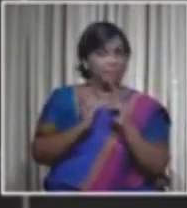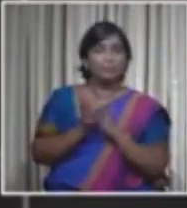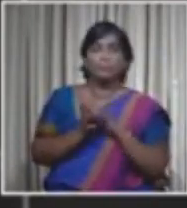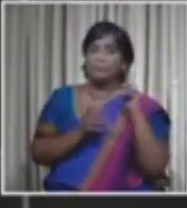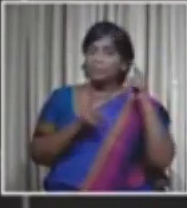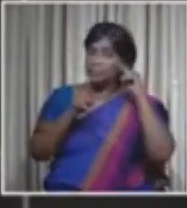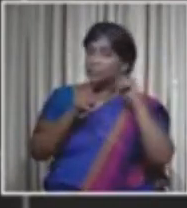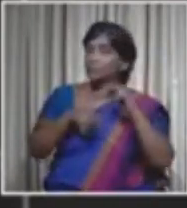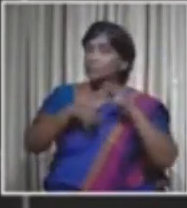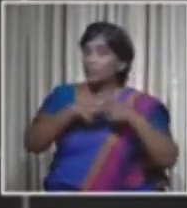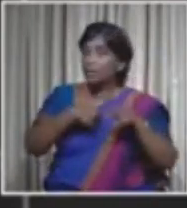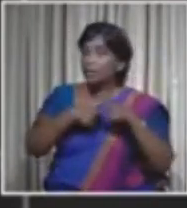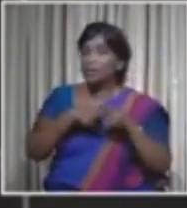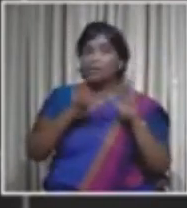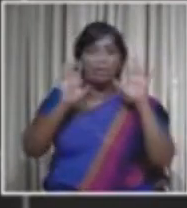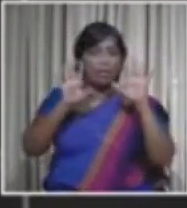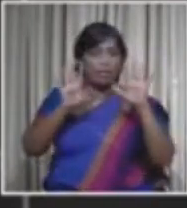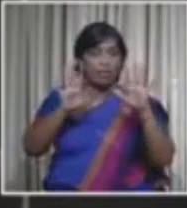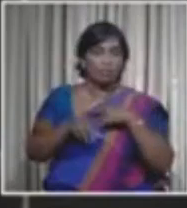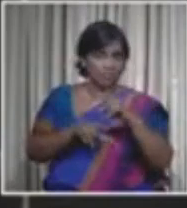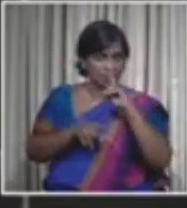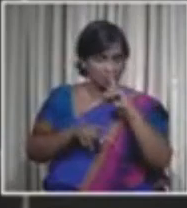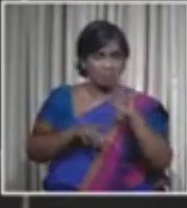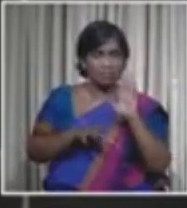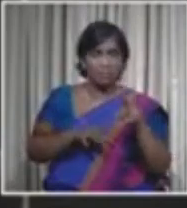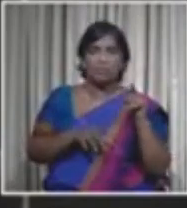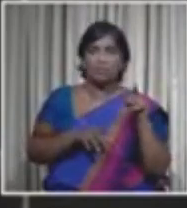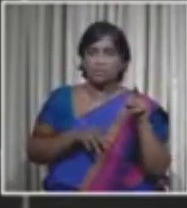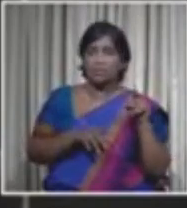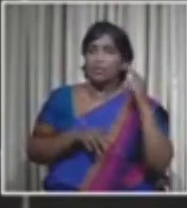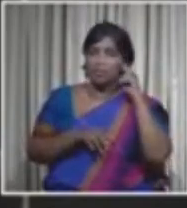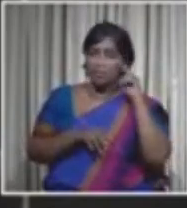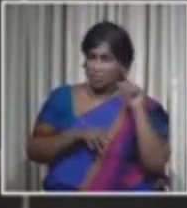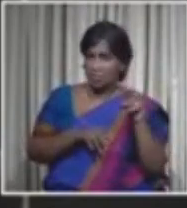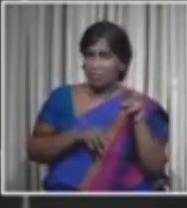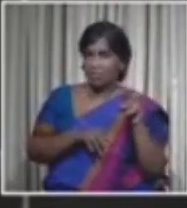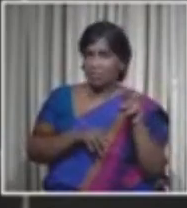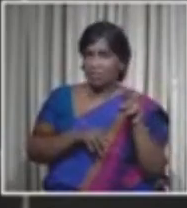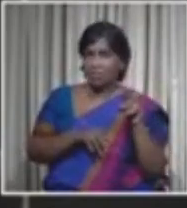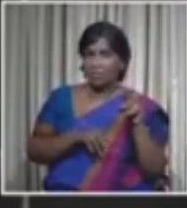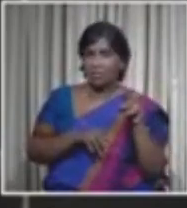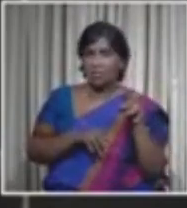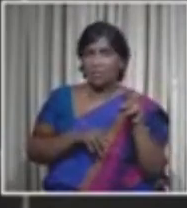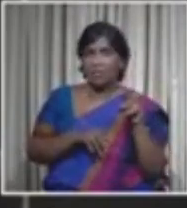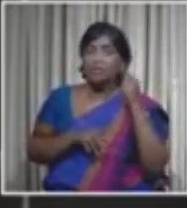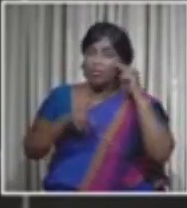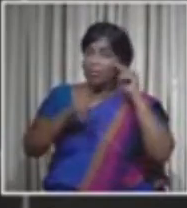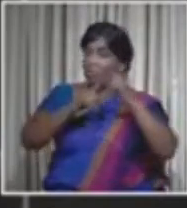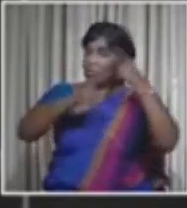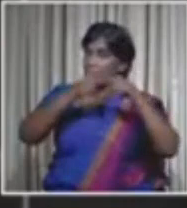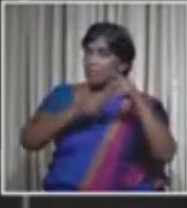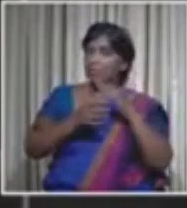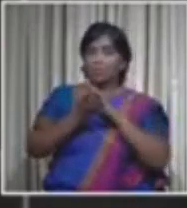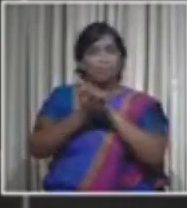இலங்கையிலே செய்வதற்கு. அந்த காரணங்களை நான் ஏற்றுக்கொண்டு அவர்கள் செய்த தாக்குதலை நான் நியாயப்படுத்தவில்லை. அந்த சஹரான் உட்பட அந்த 8 பேரும்